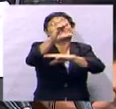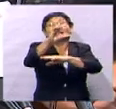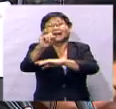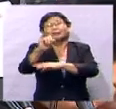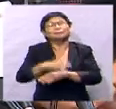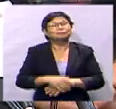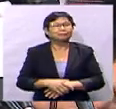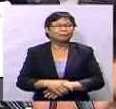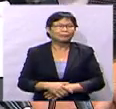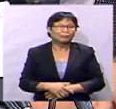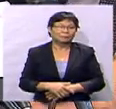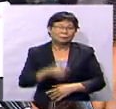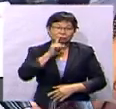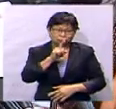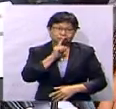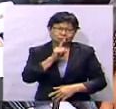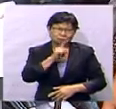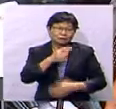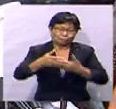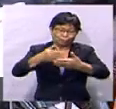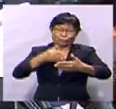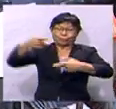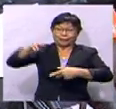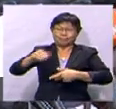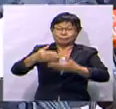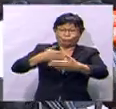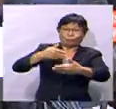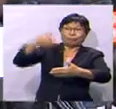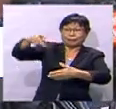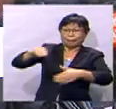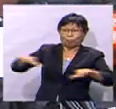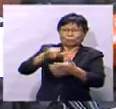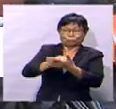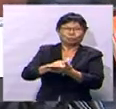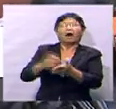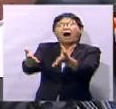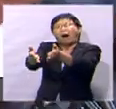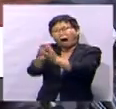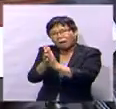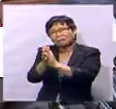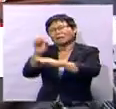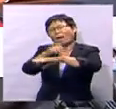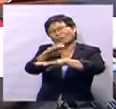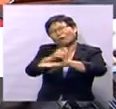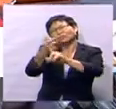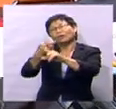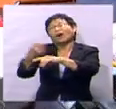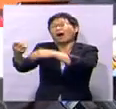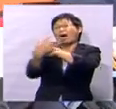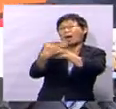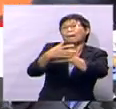Whether or not, of course, I think before the Prime Minister does so, he will seek the advice of the AG, because that's